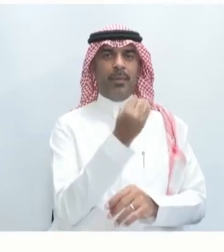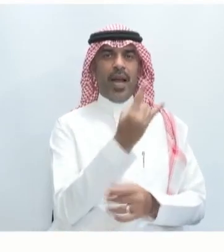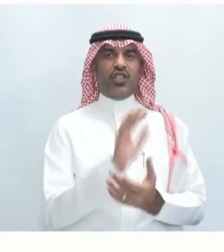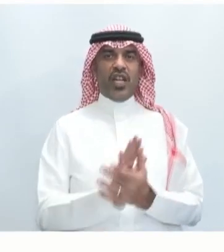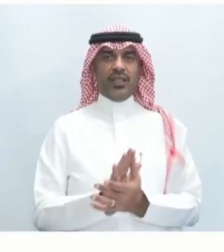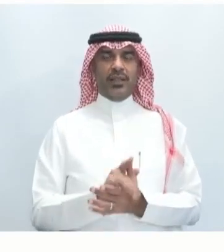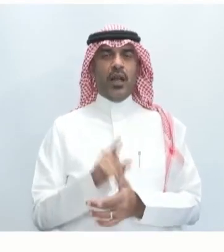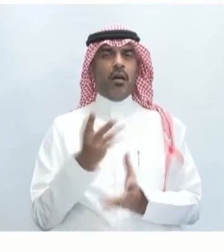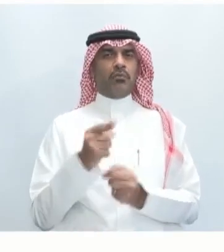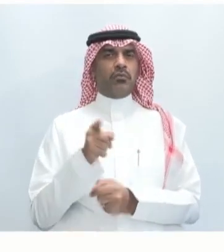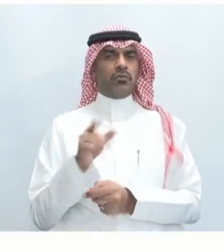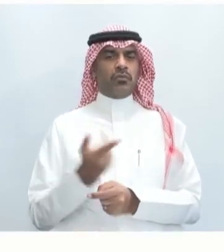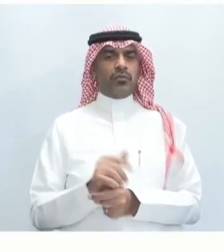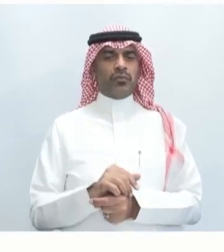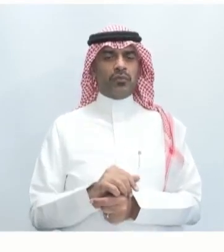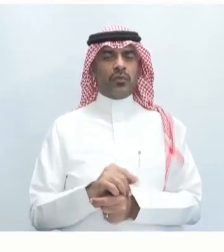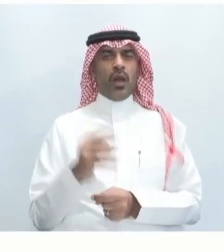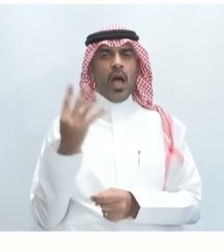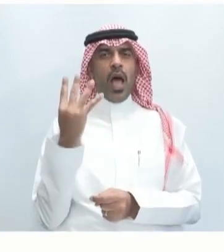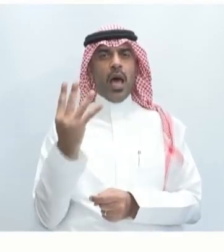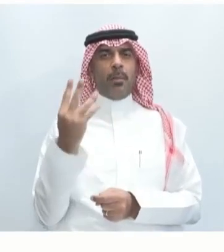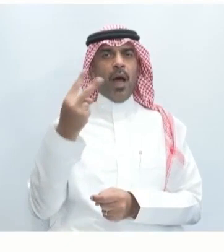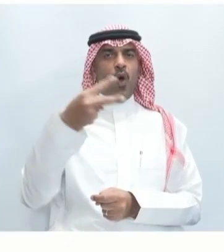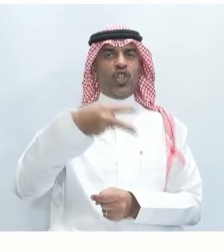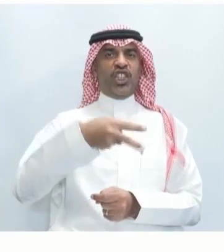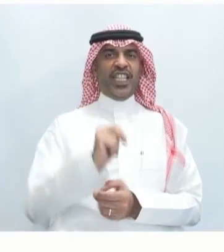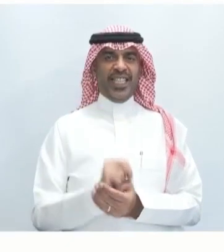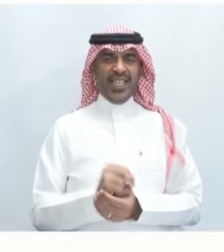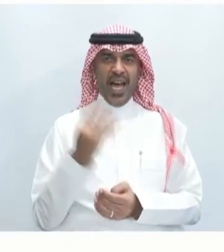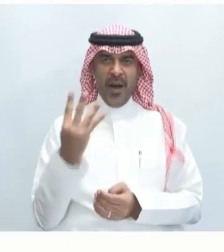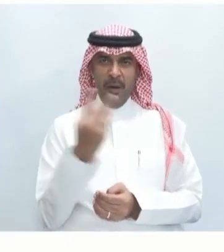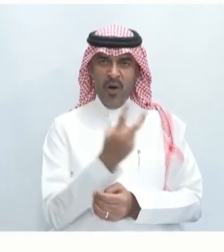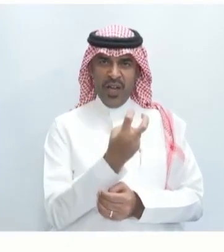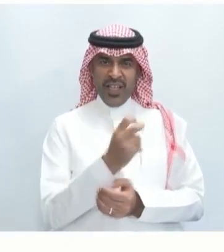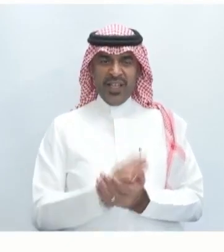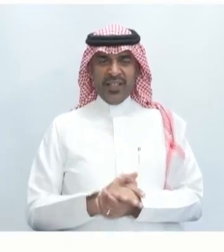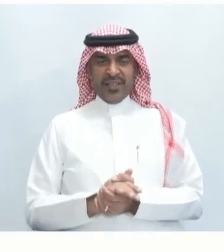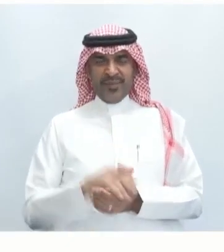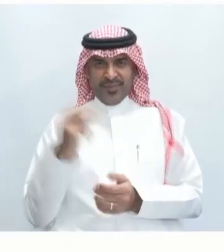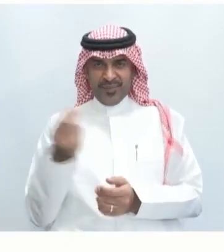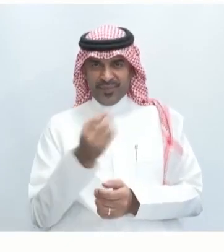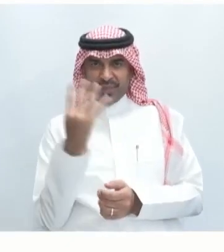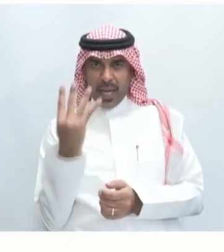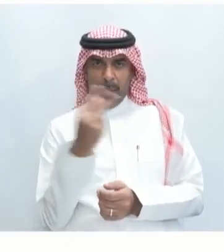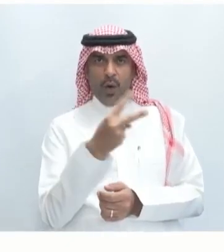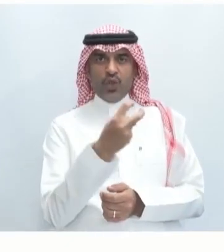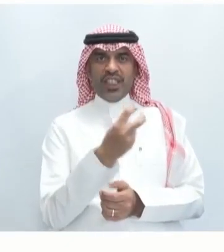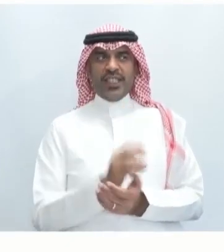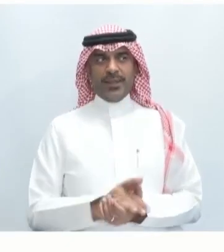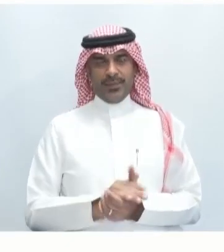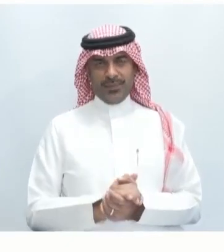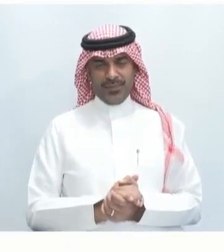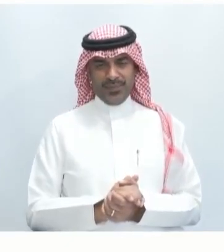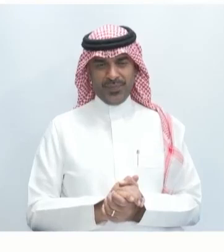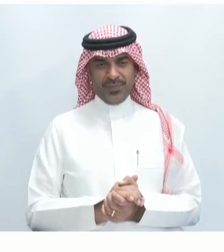ويكون العدد اربعه وعشرون ونكتبه بهذا الشكل اذا بهذا الشكل اجبناه على السؤال